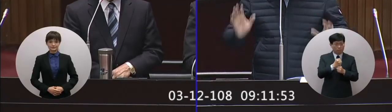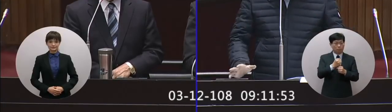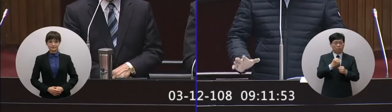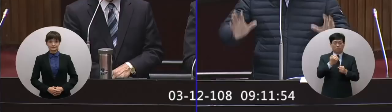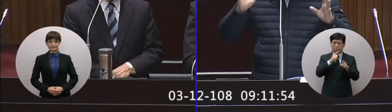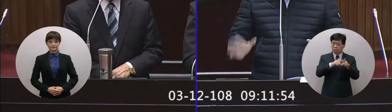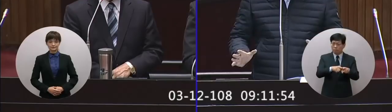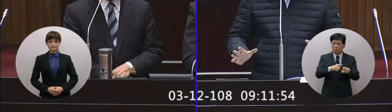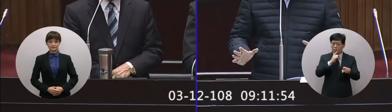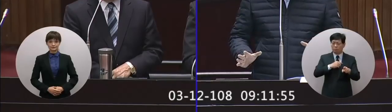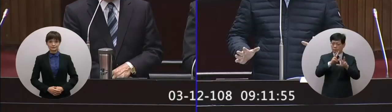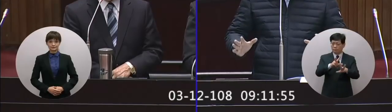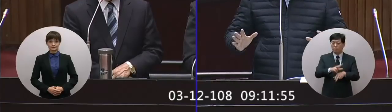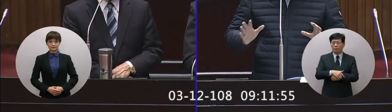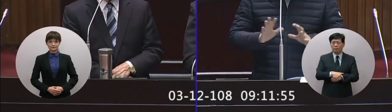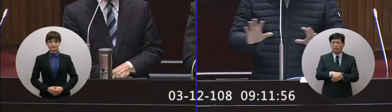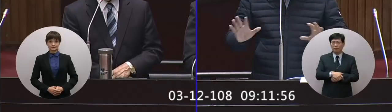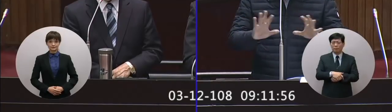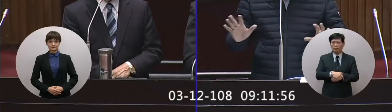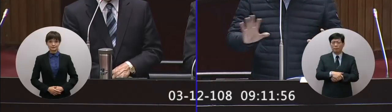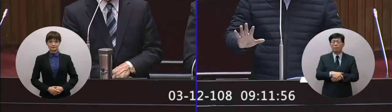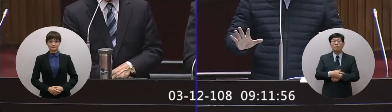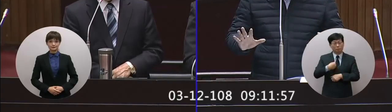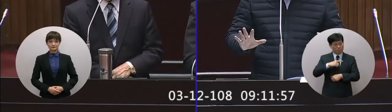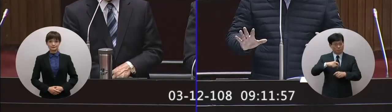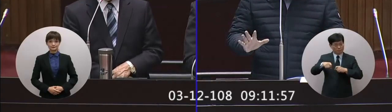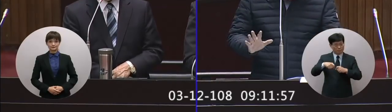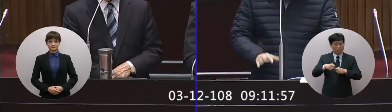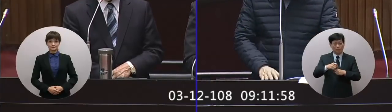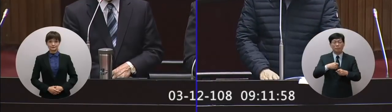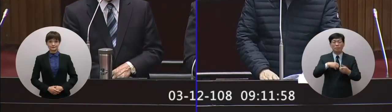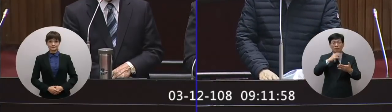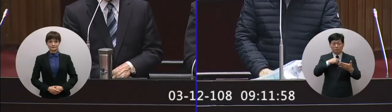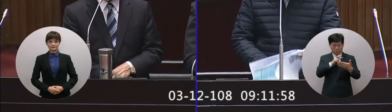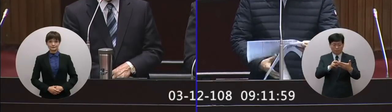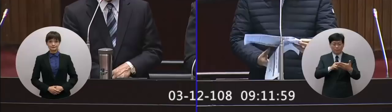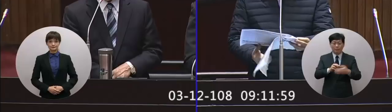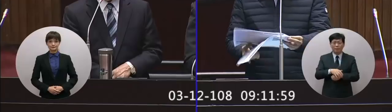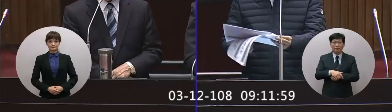方能够把它落实。所以我的版本，你看我的